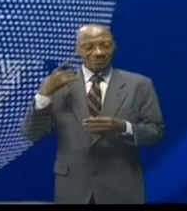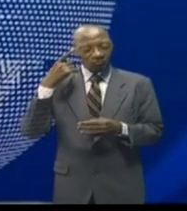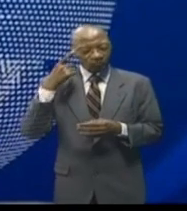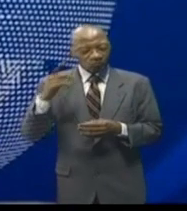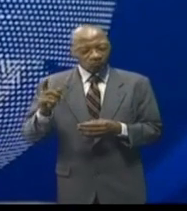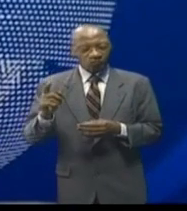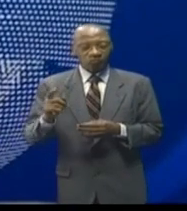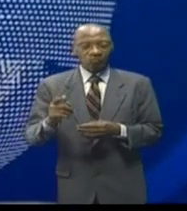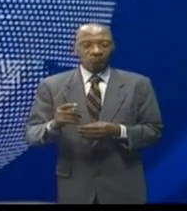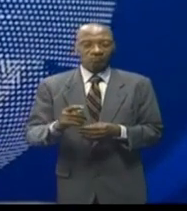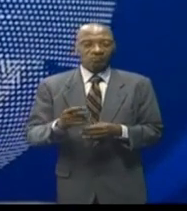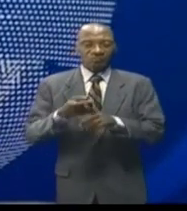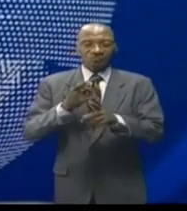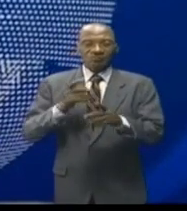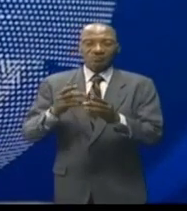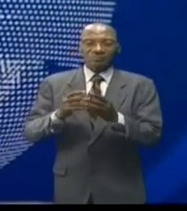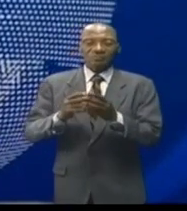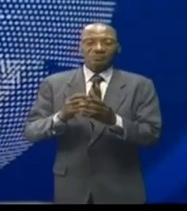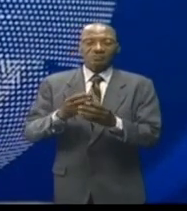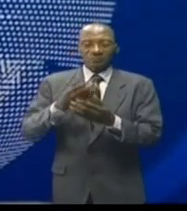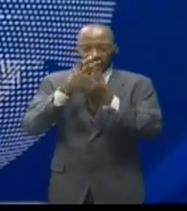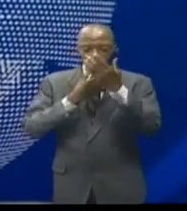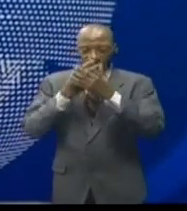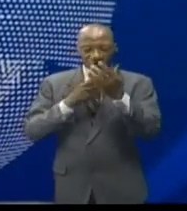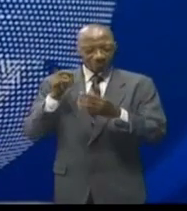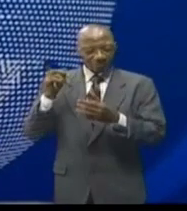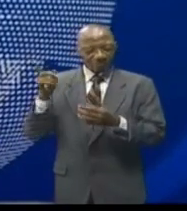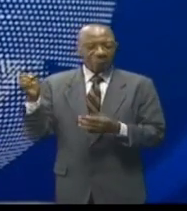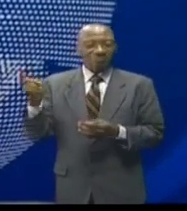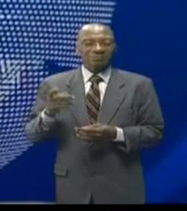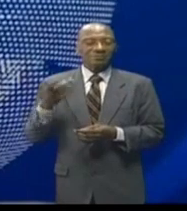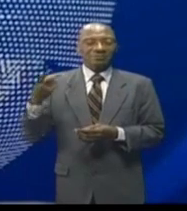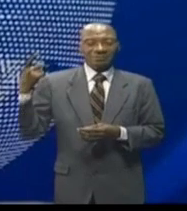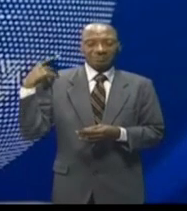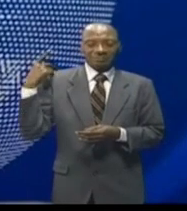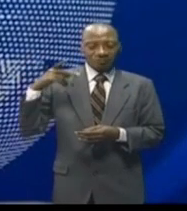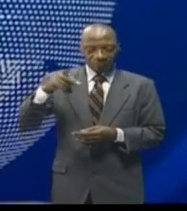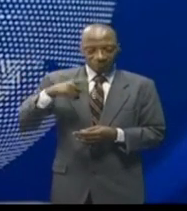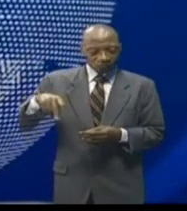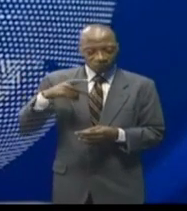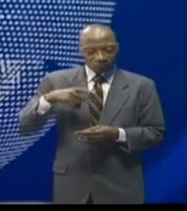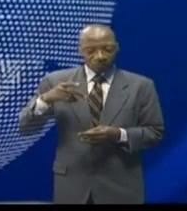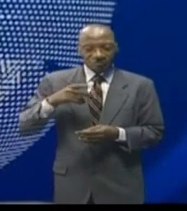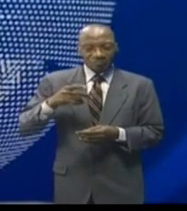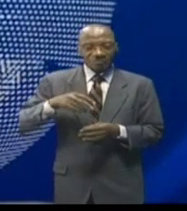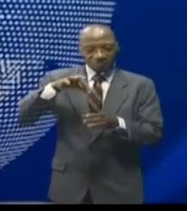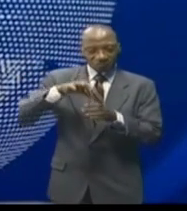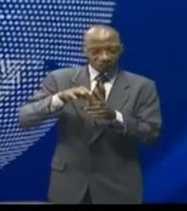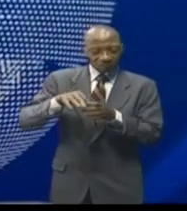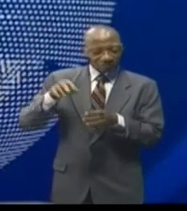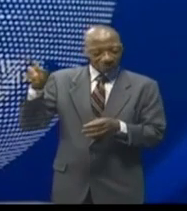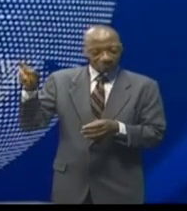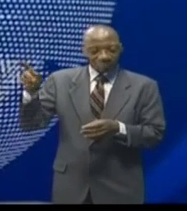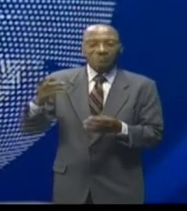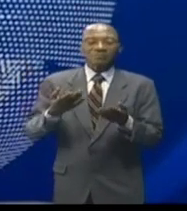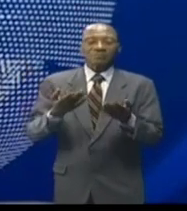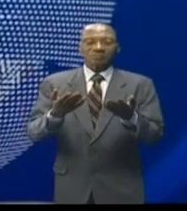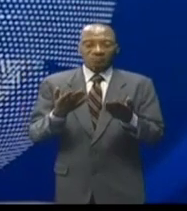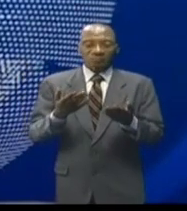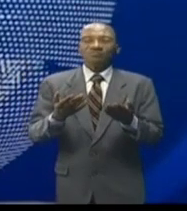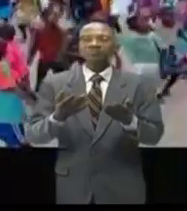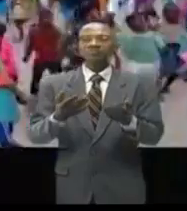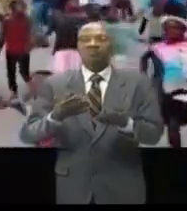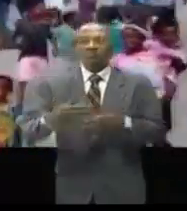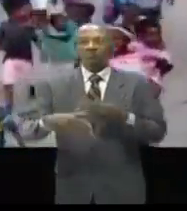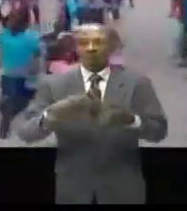d'une manifestation organisée par le député provincial élu des gougous Franck gateola reportage au dépenda